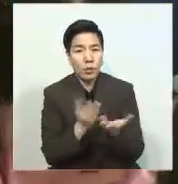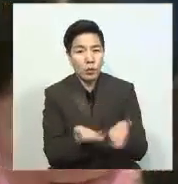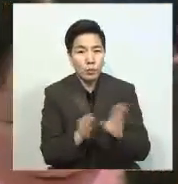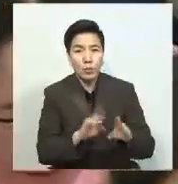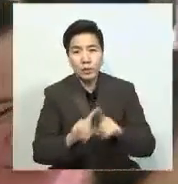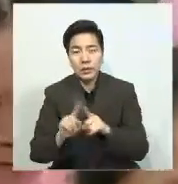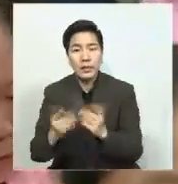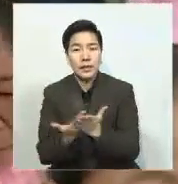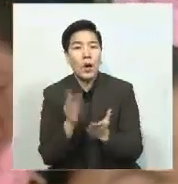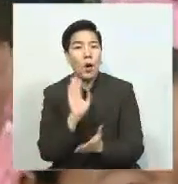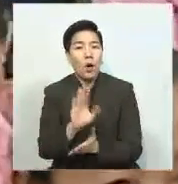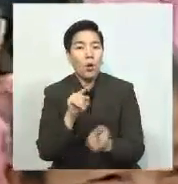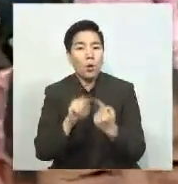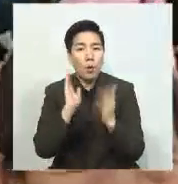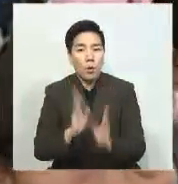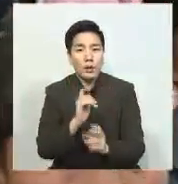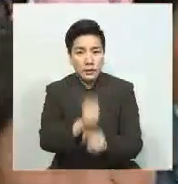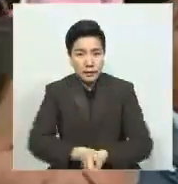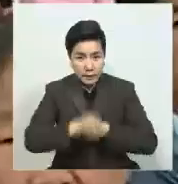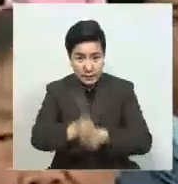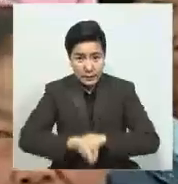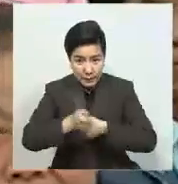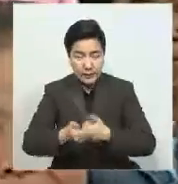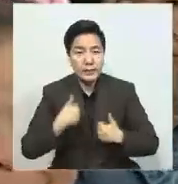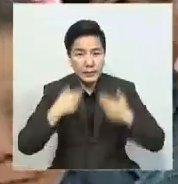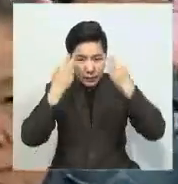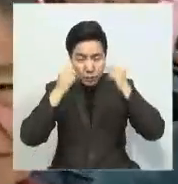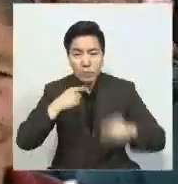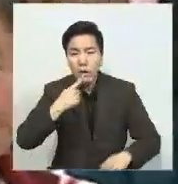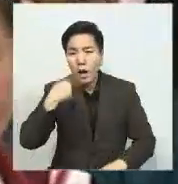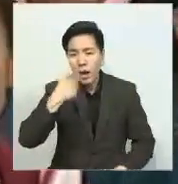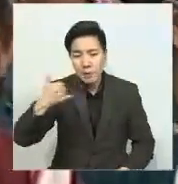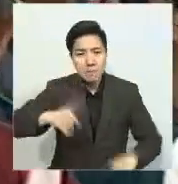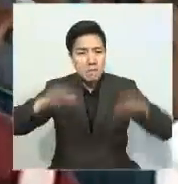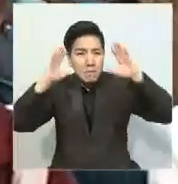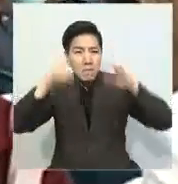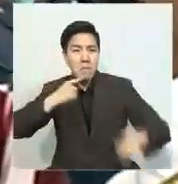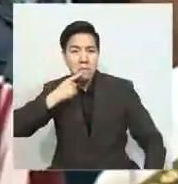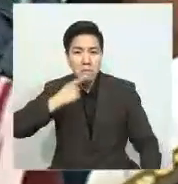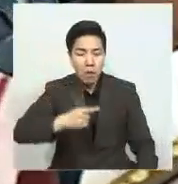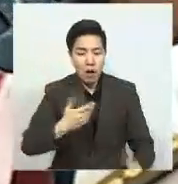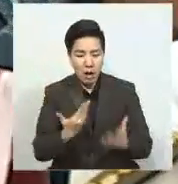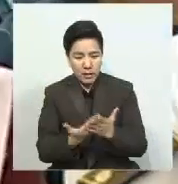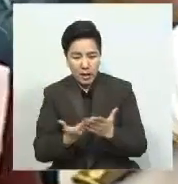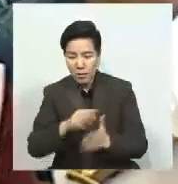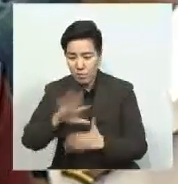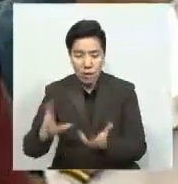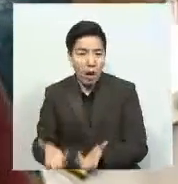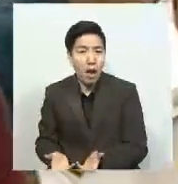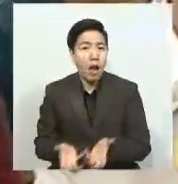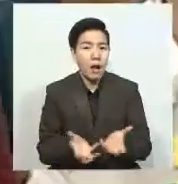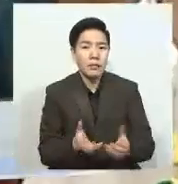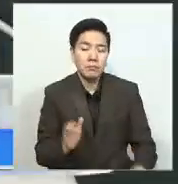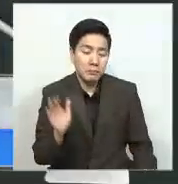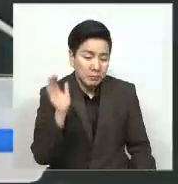โดยเฉพาะหนี้สินของเกษตรกรนะคะที่นายกรัฐมนตรีก็เน้นย้ำว่าหากใครมาหาเสียงแล้วบอกว่าจะยกเรื่องของหนี้สินให้นั้นอย่